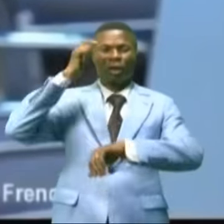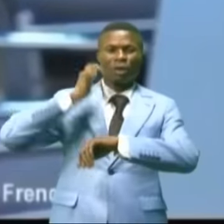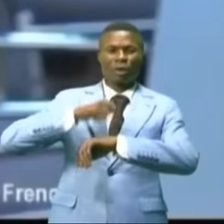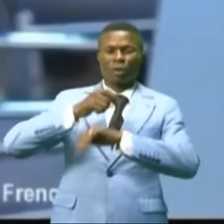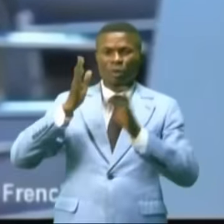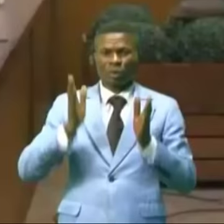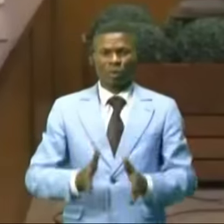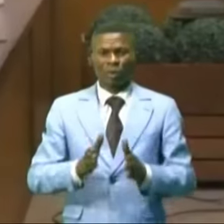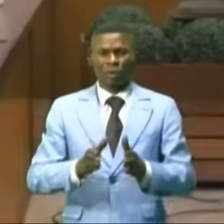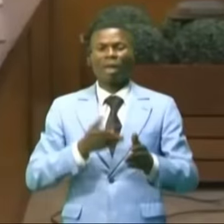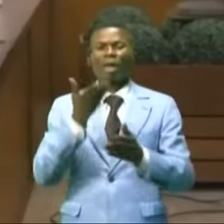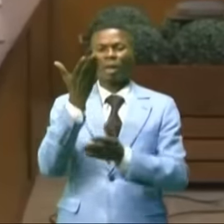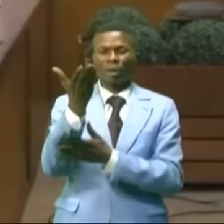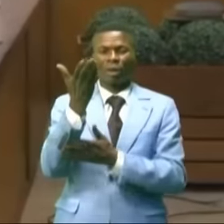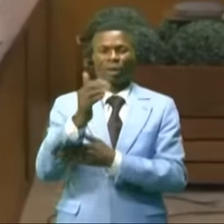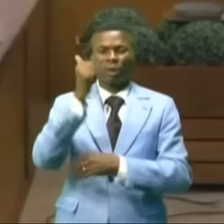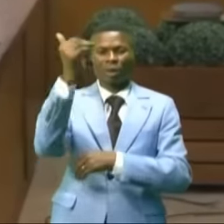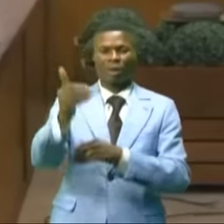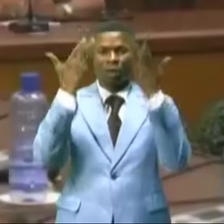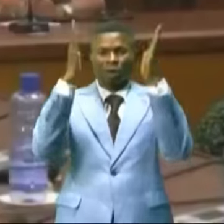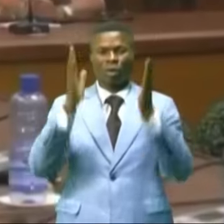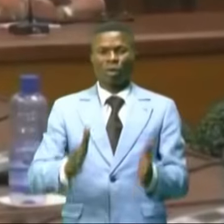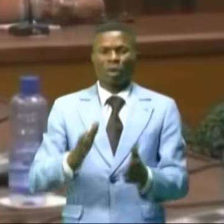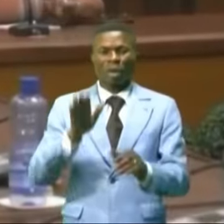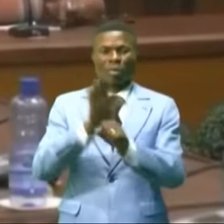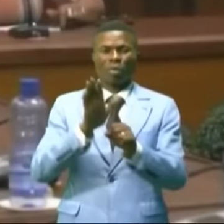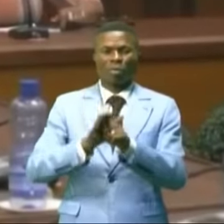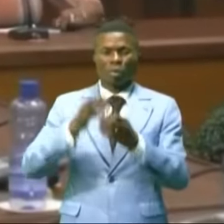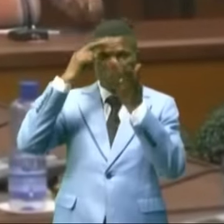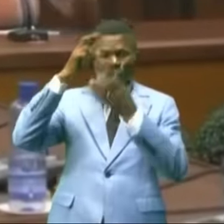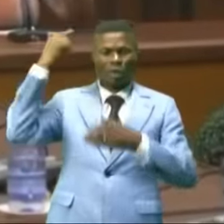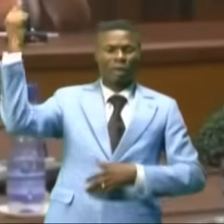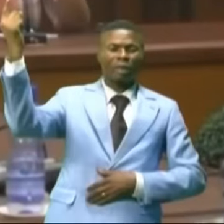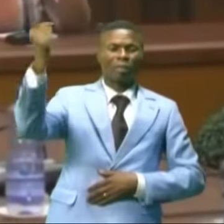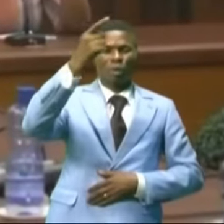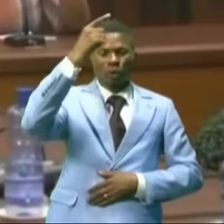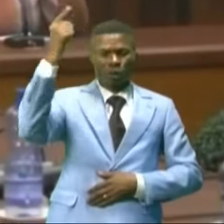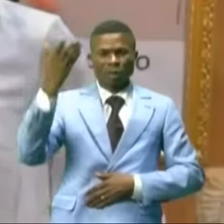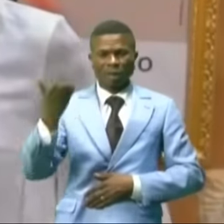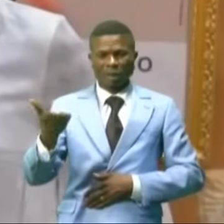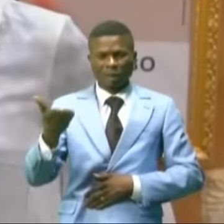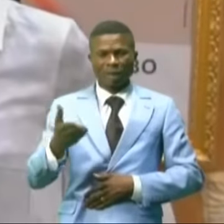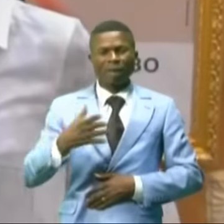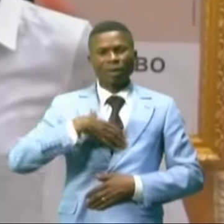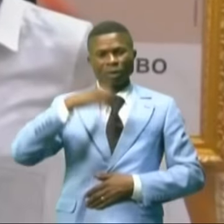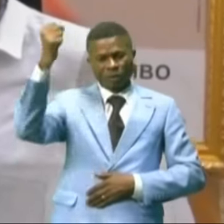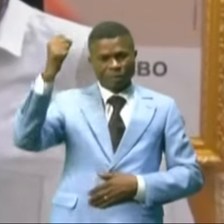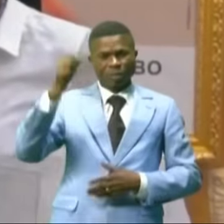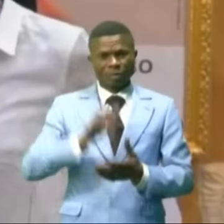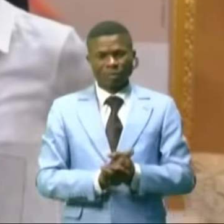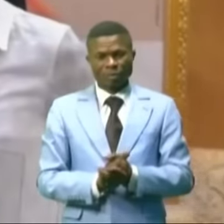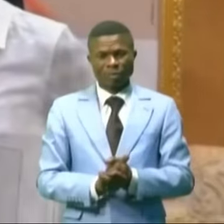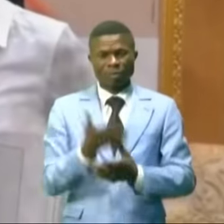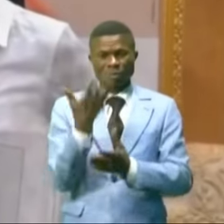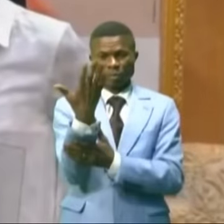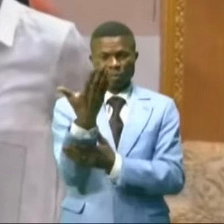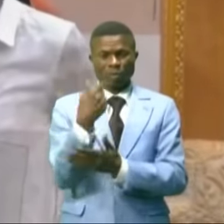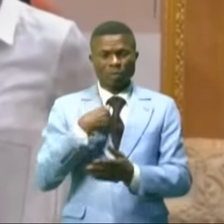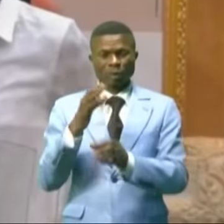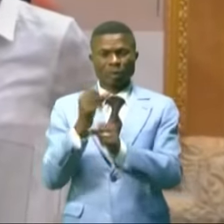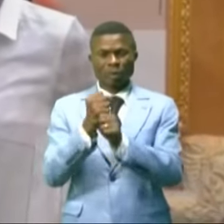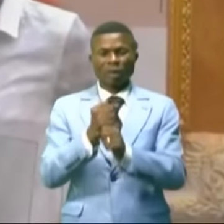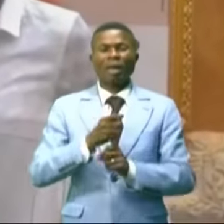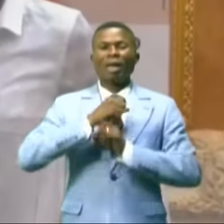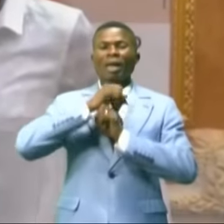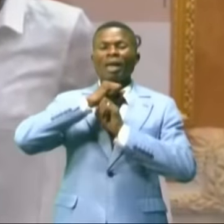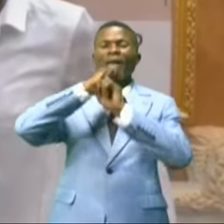meilleure plaideuse devant des étudiants venus de plusieurs universités du monde. Le trophée que je porte dans mes mains, c'est le trophée de